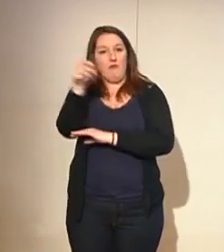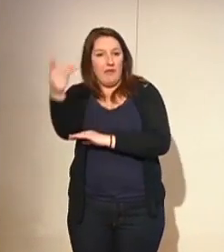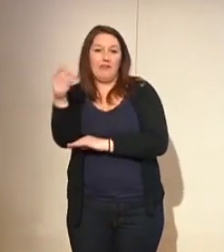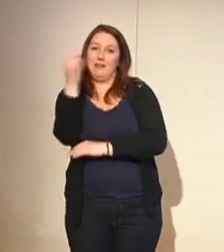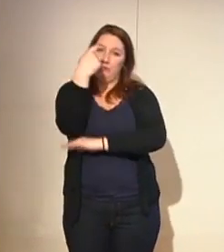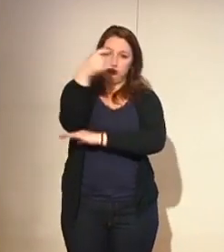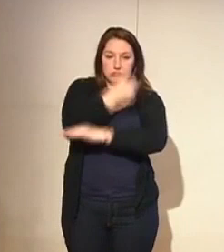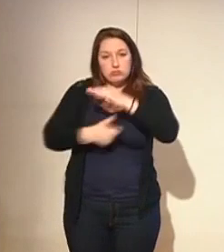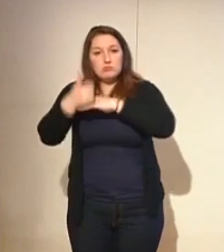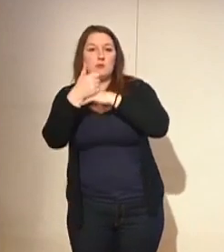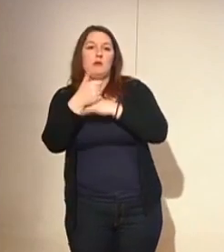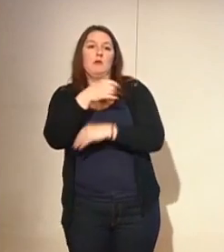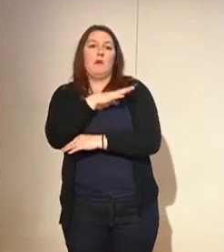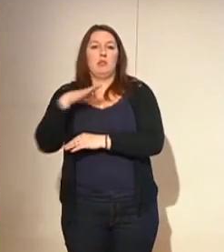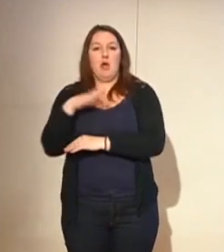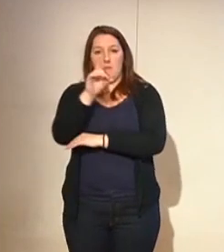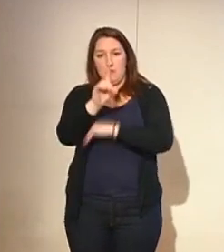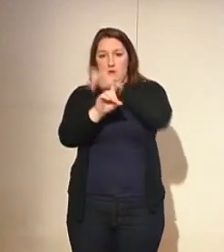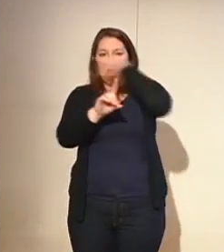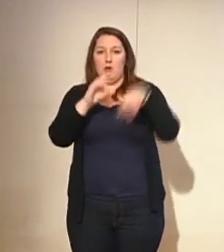composition des groupes